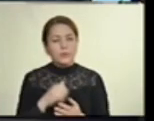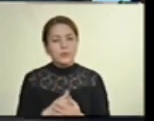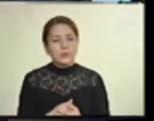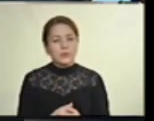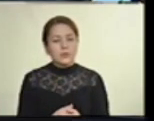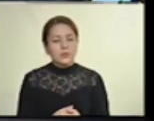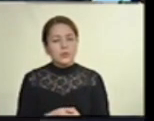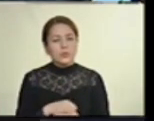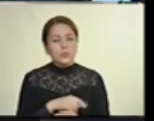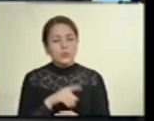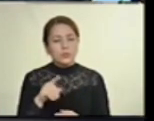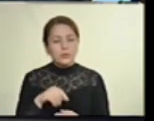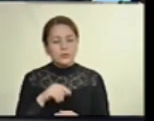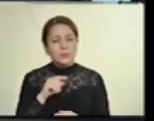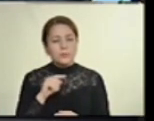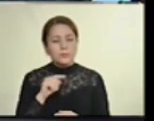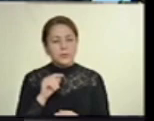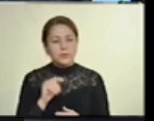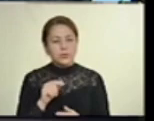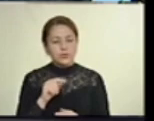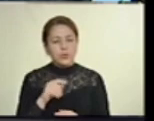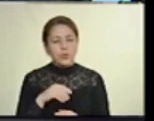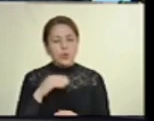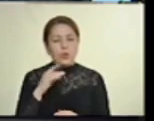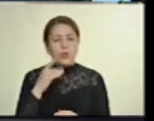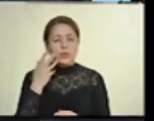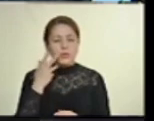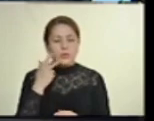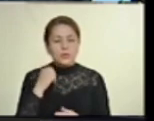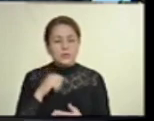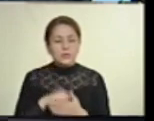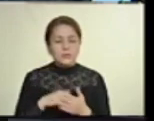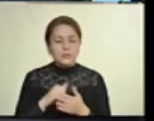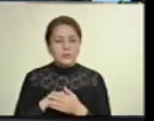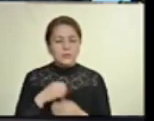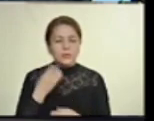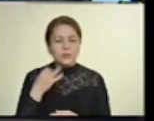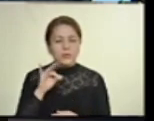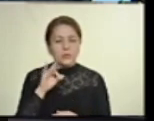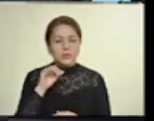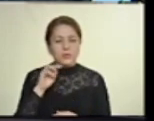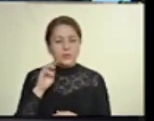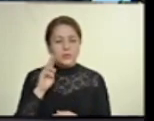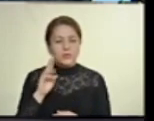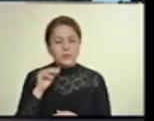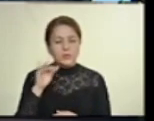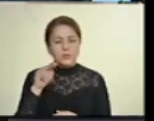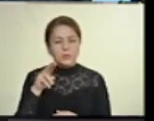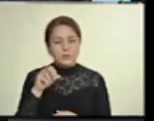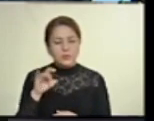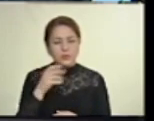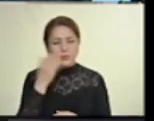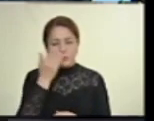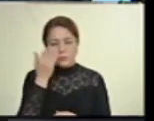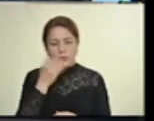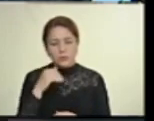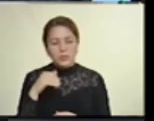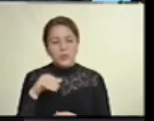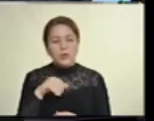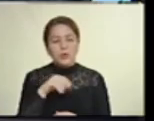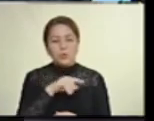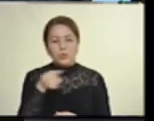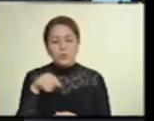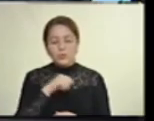hisoblanadi. Ular mana shu himoya rangi tufayli yirtqichlarning ko'ziga tashlanmaydi. Ya'ni o'zini o'zi shu